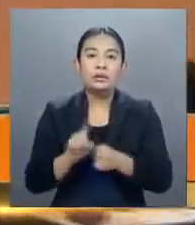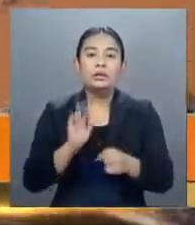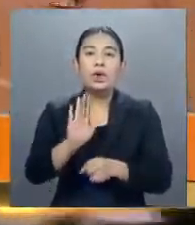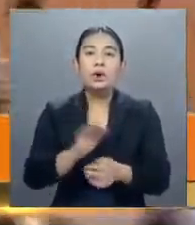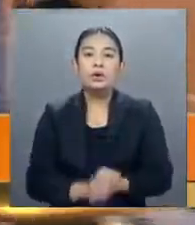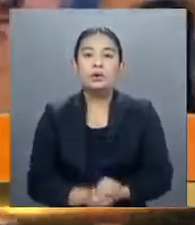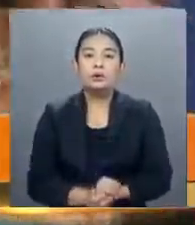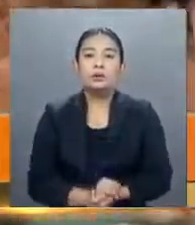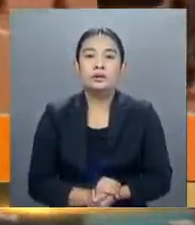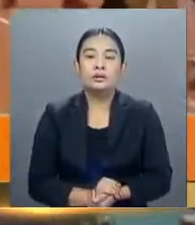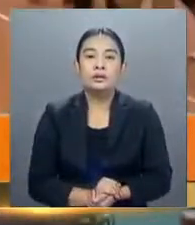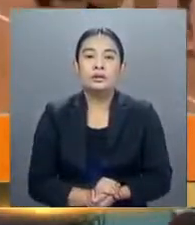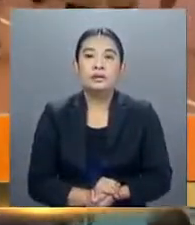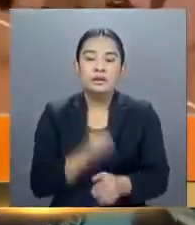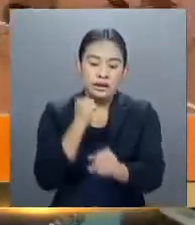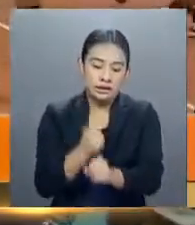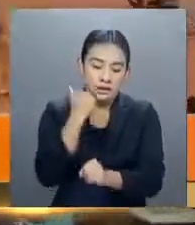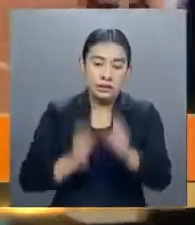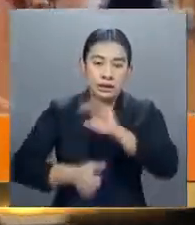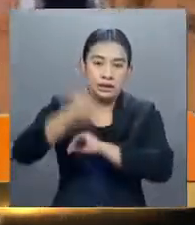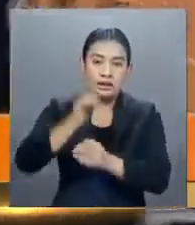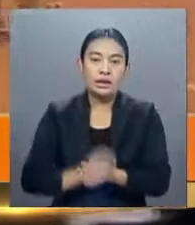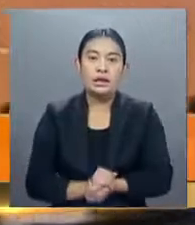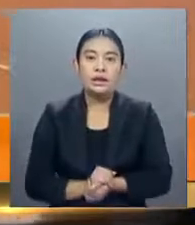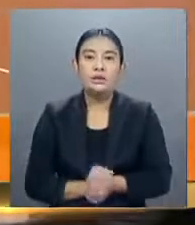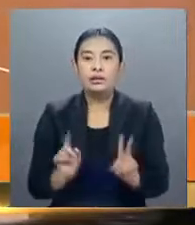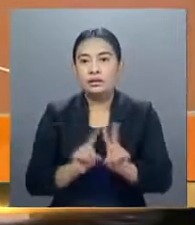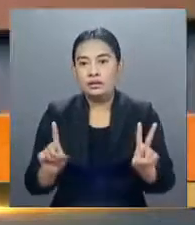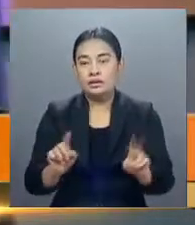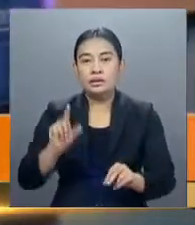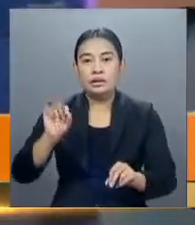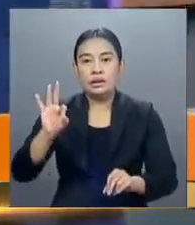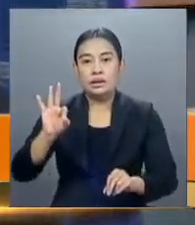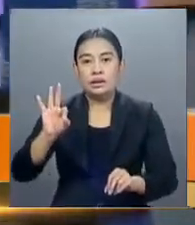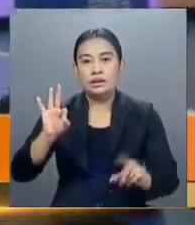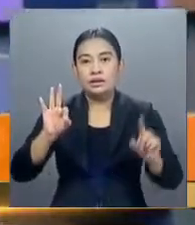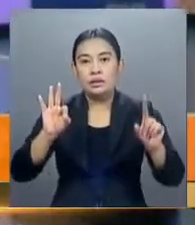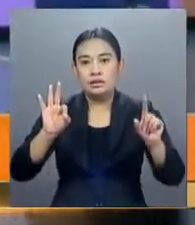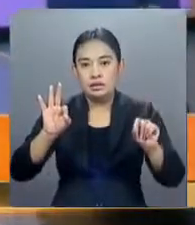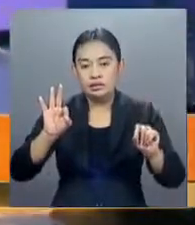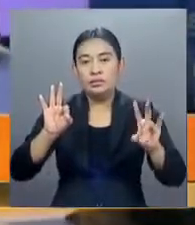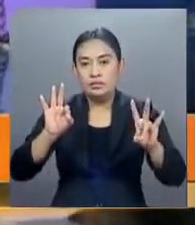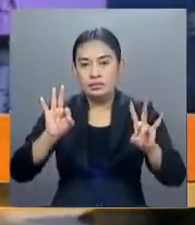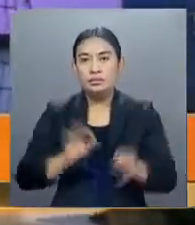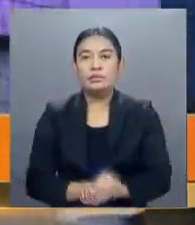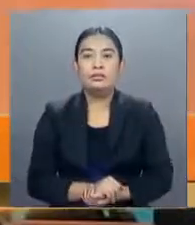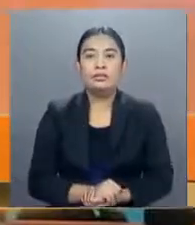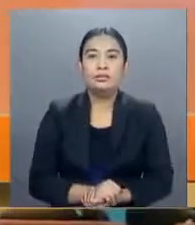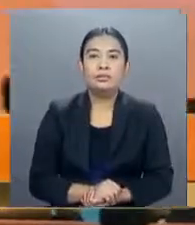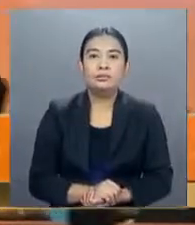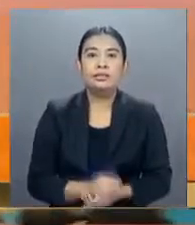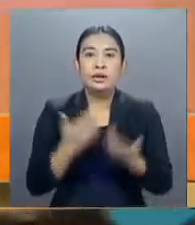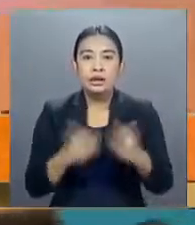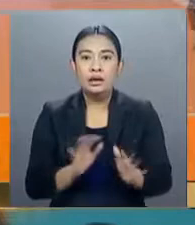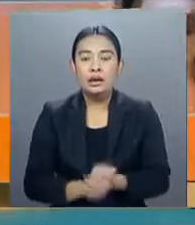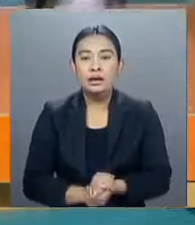3จะเป็นฝ่ายพลิกชนะไล่ตามมาเป็น1ต่อ2ด้วยคะแนน29ต่อ27ครับก่อนที่ไทยจะต